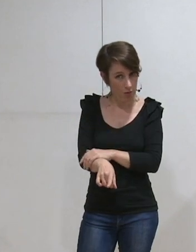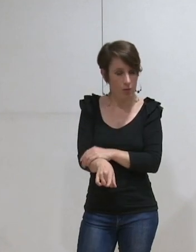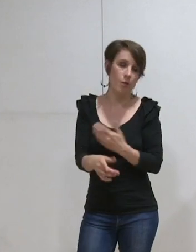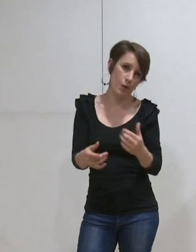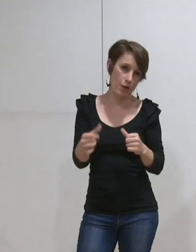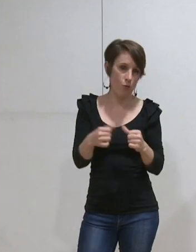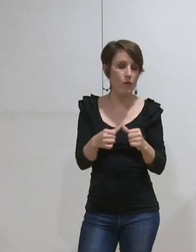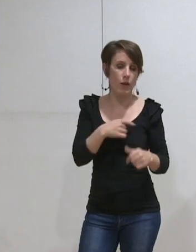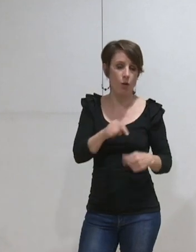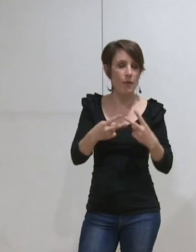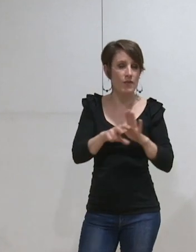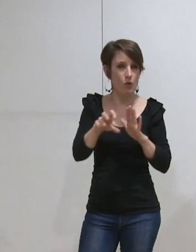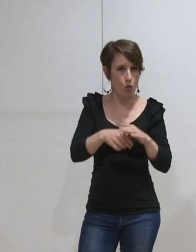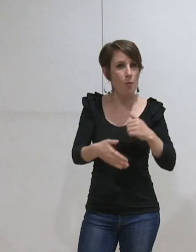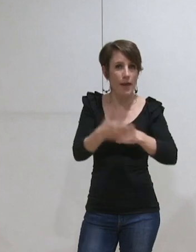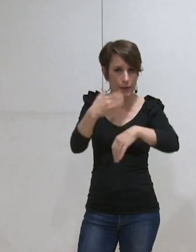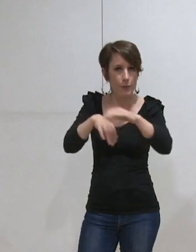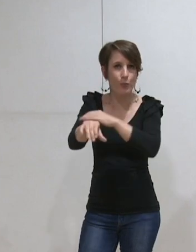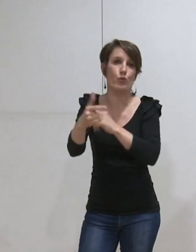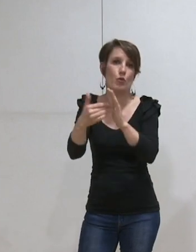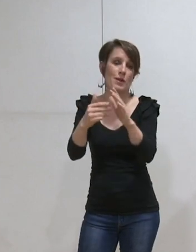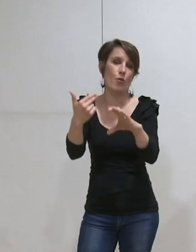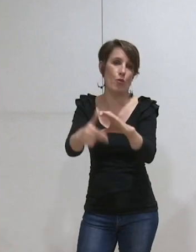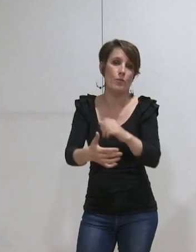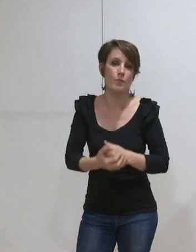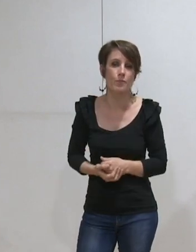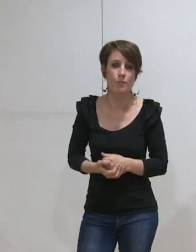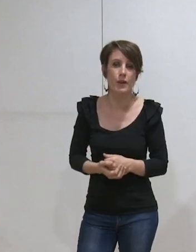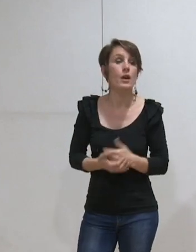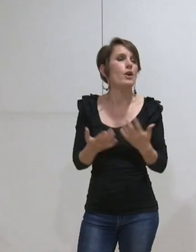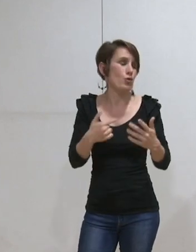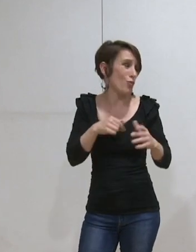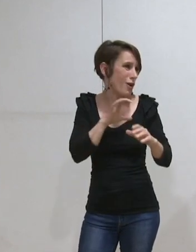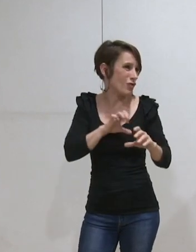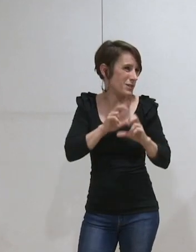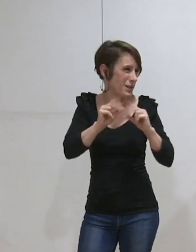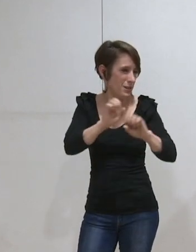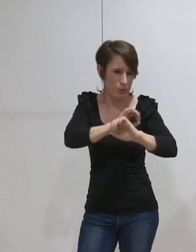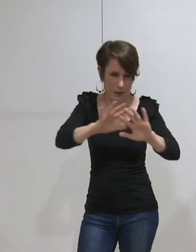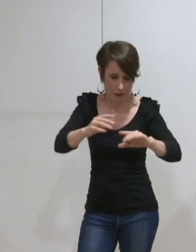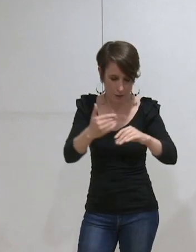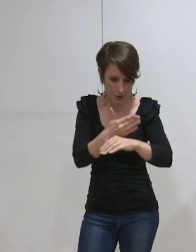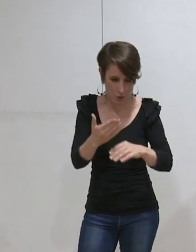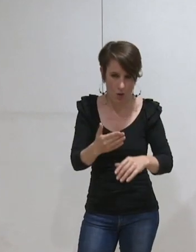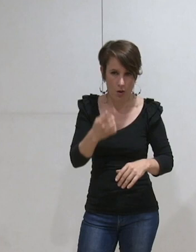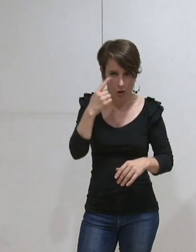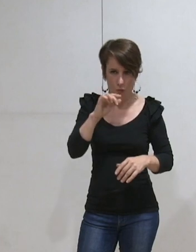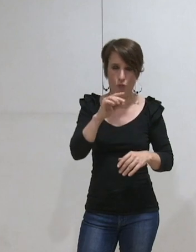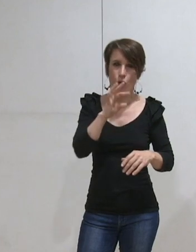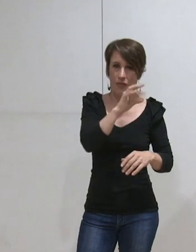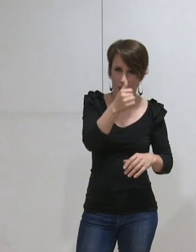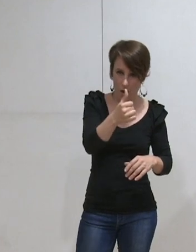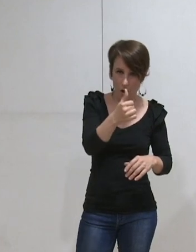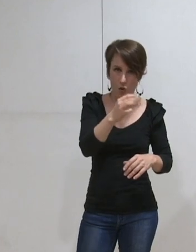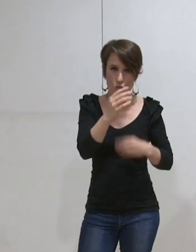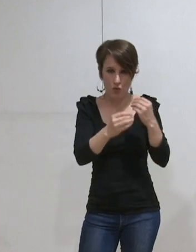€ donc nous avons si je résume pour être clair et bien 2500 € d'aide par logement de type 1 ou